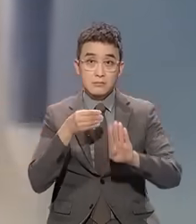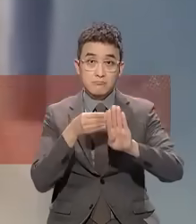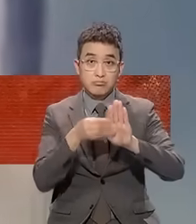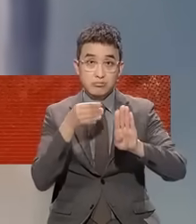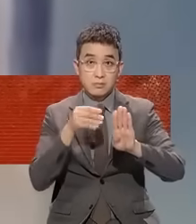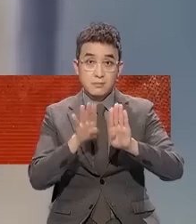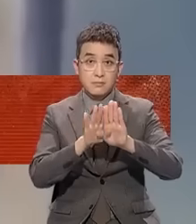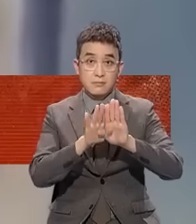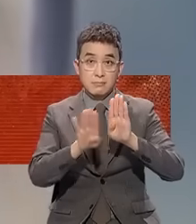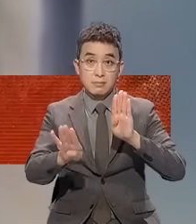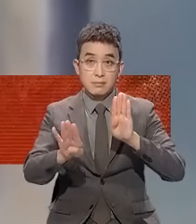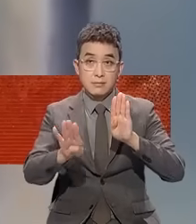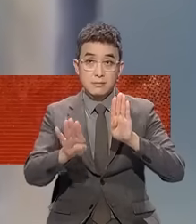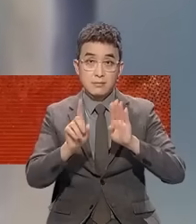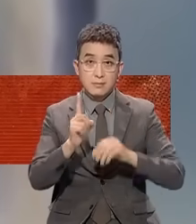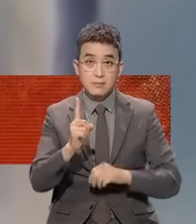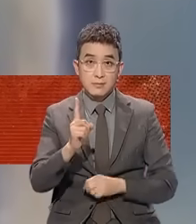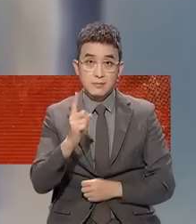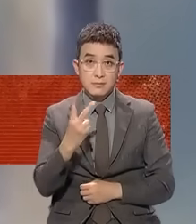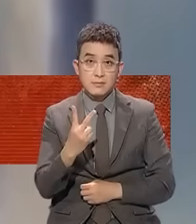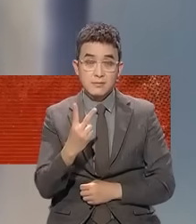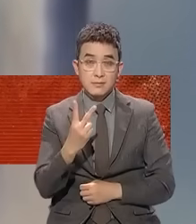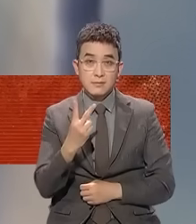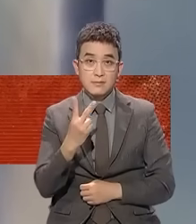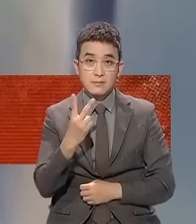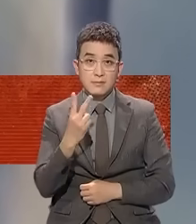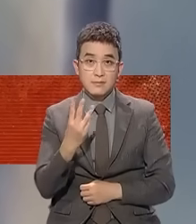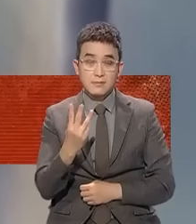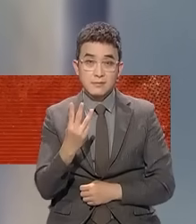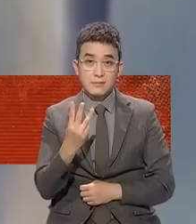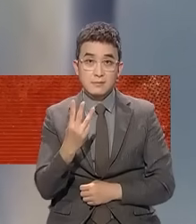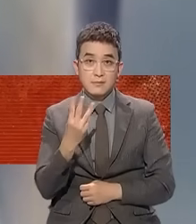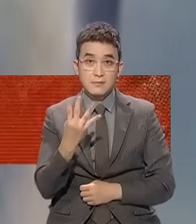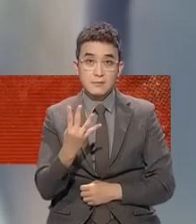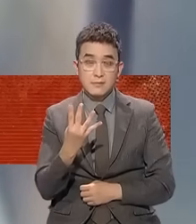들어갑니다. 하나, 둘.